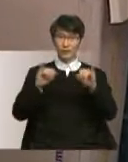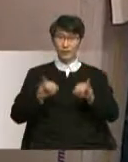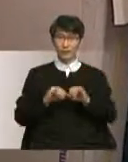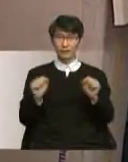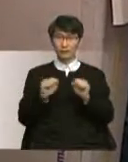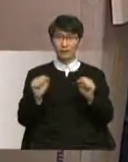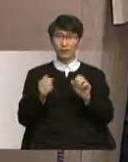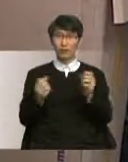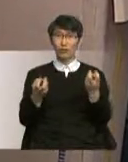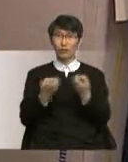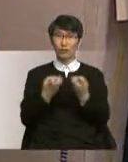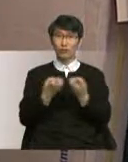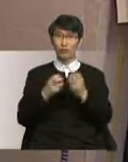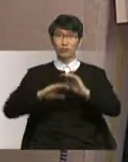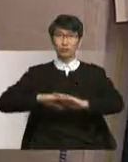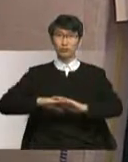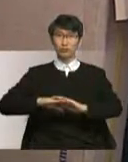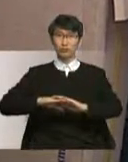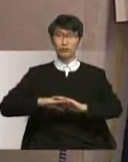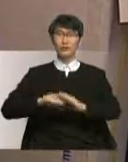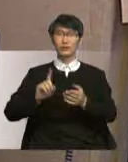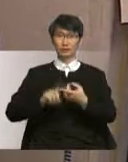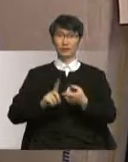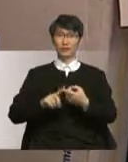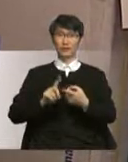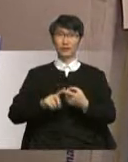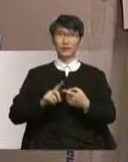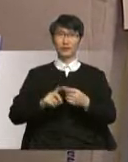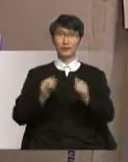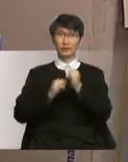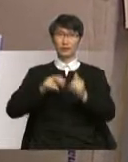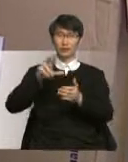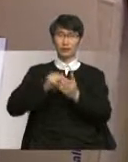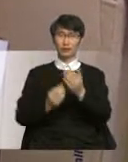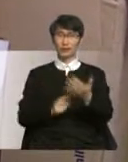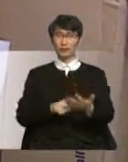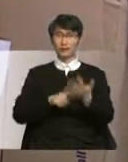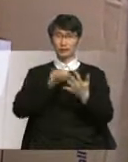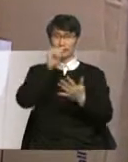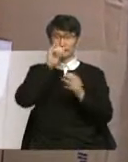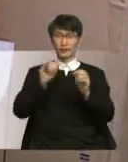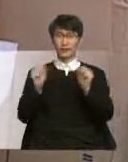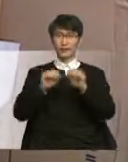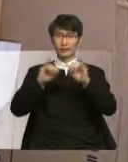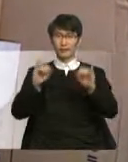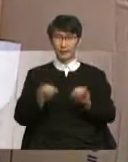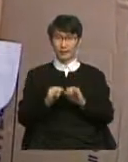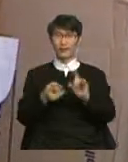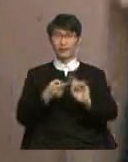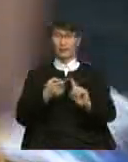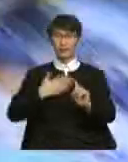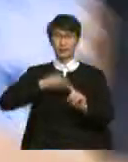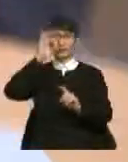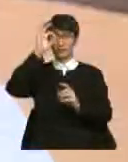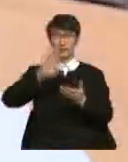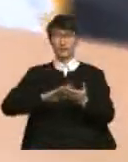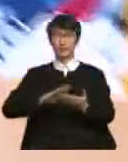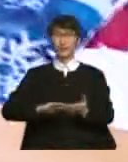어떻게 처리하고 계신가요? 오늘 집중취재 왓이슈에선 사회문제로 떠오른 아이스팩 수거 방안에 대해